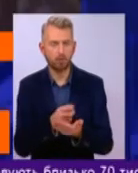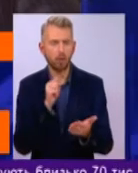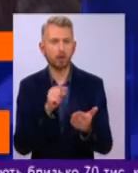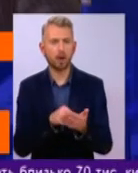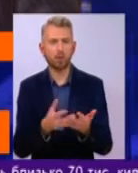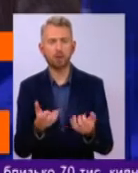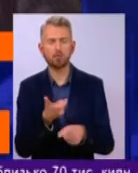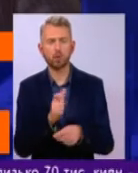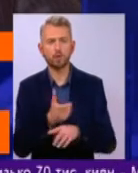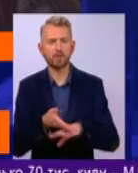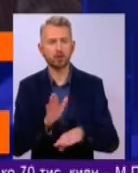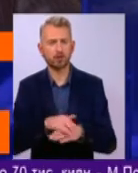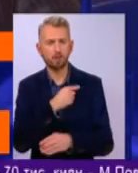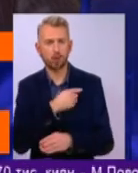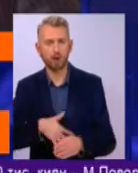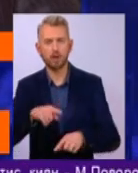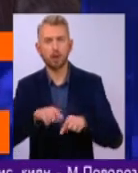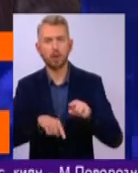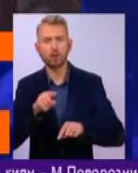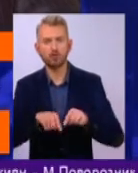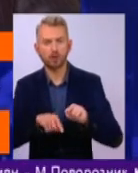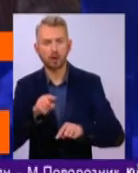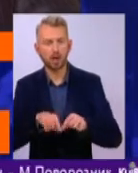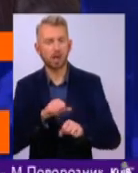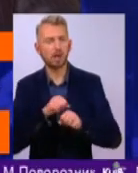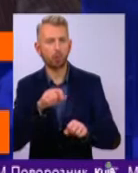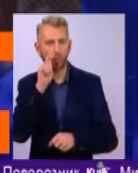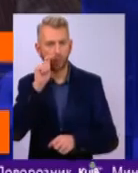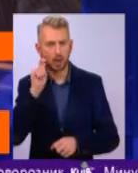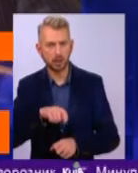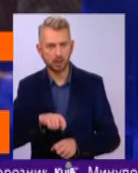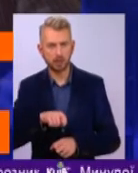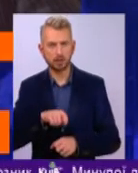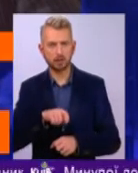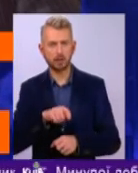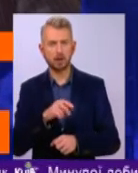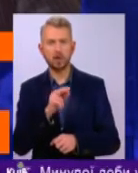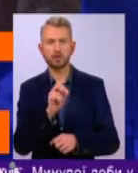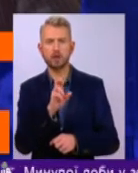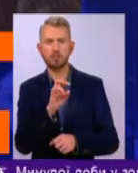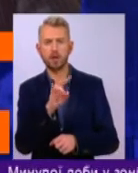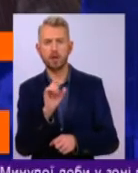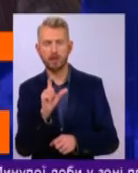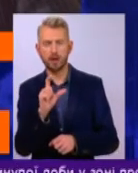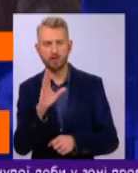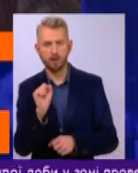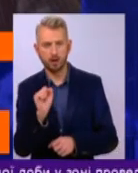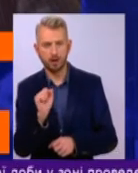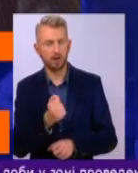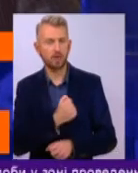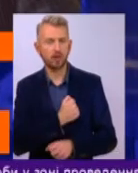важкі поранення родичка героя України Чебінієва. На